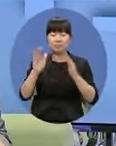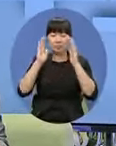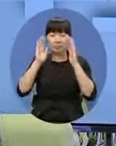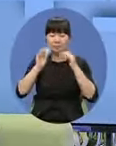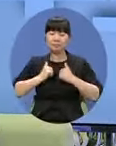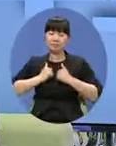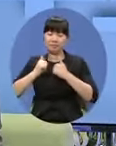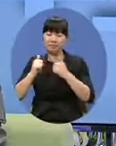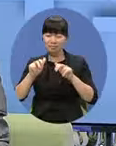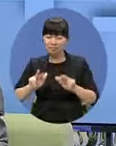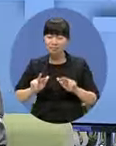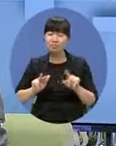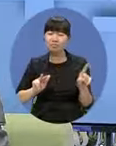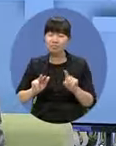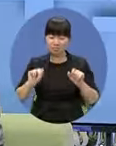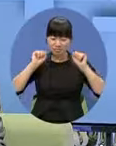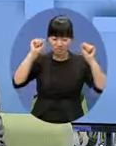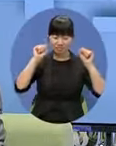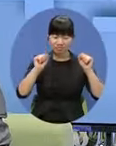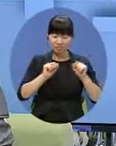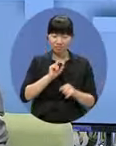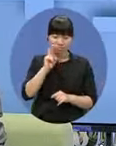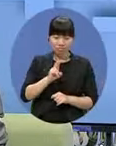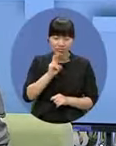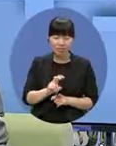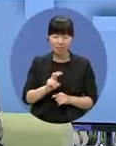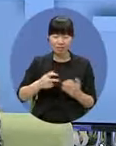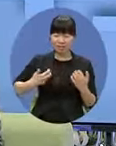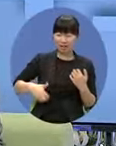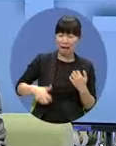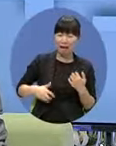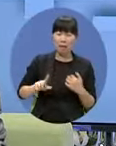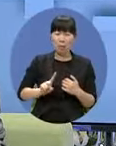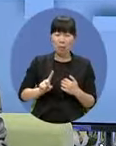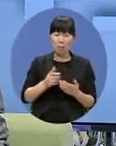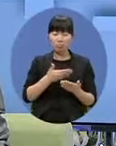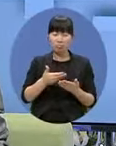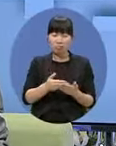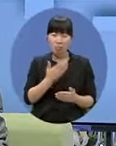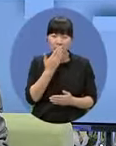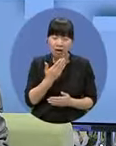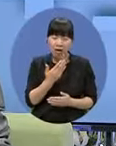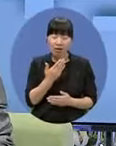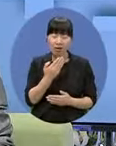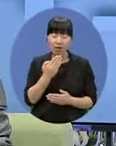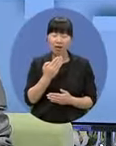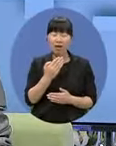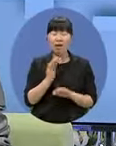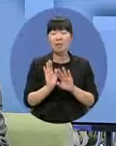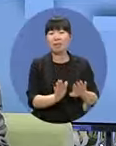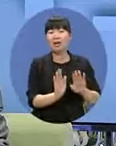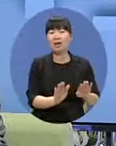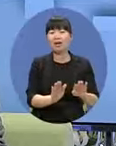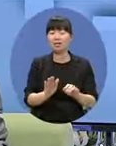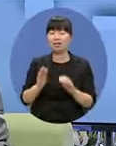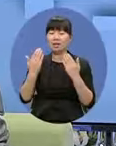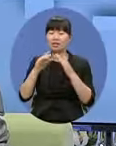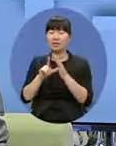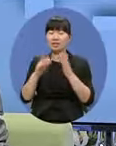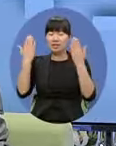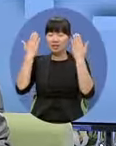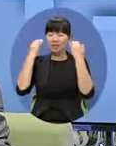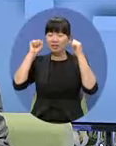공부를 해야지. 야, 네가 지금 뭐 체육할 때냐, 음악할 때냐, 악기할 때냐, 뭐 미술 그림 그릴 때냐. 이렇게 많이들 하잖아요. 학교에서도 네. 체육 시간에 막